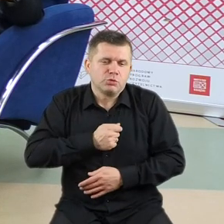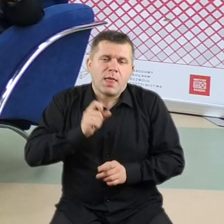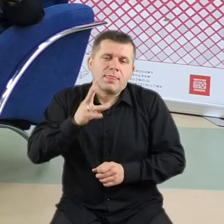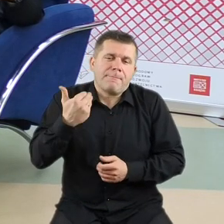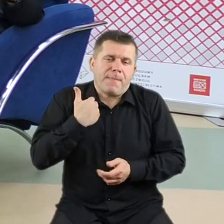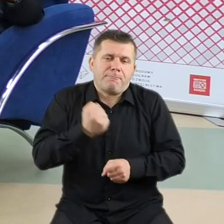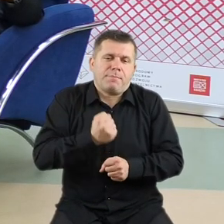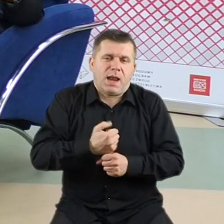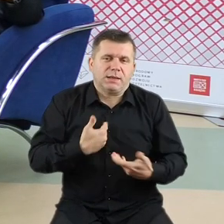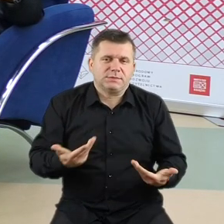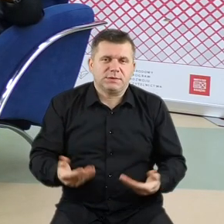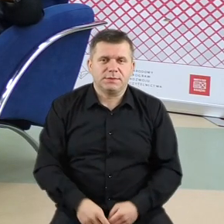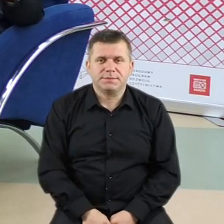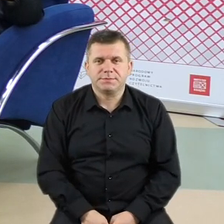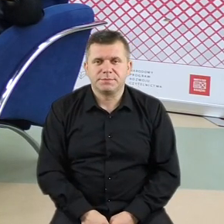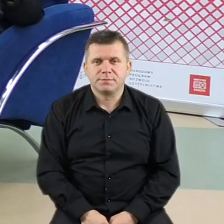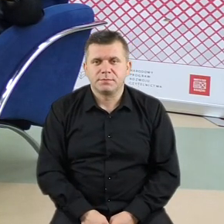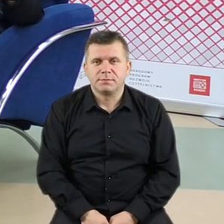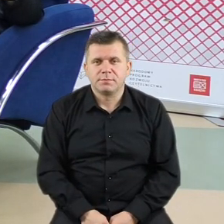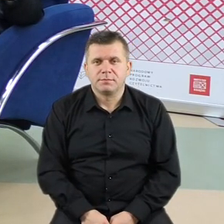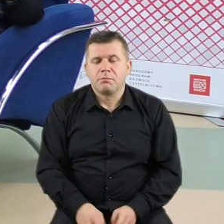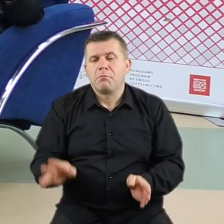taką mam robotę. No.